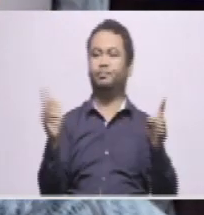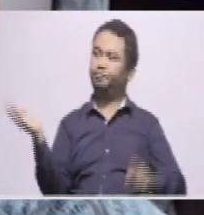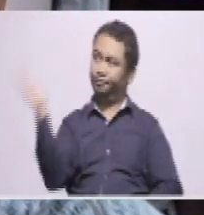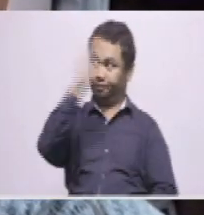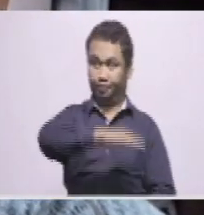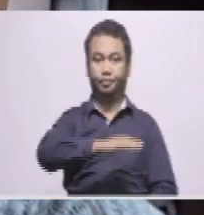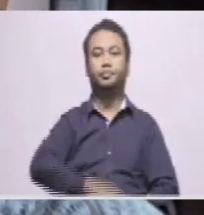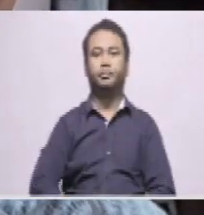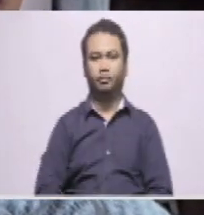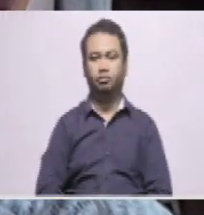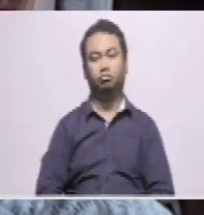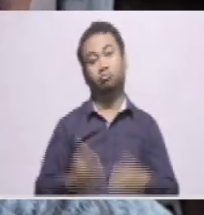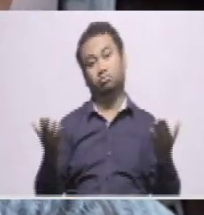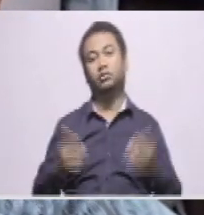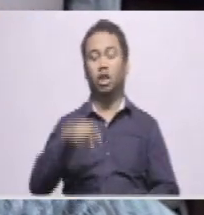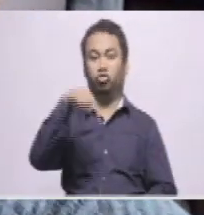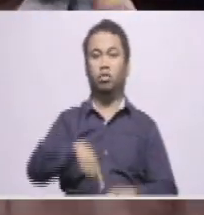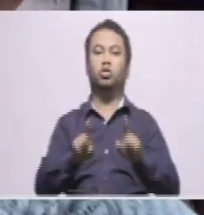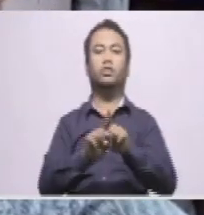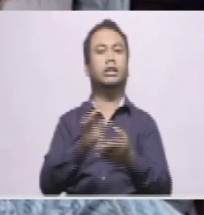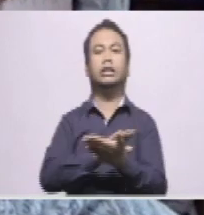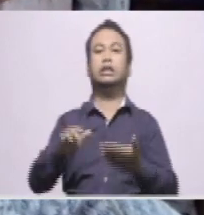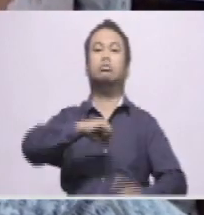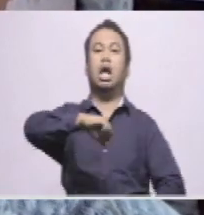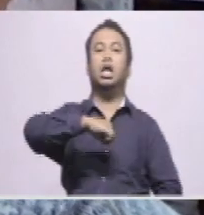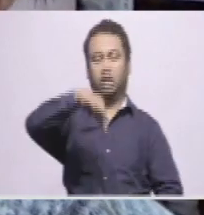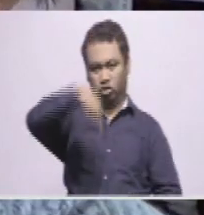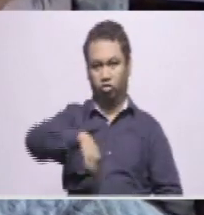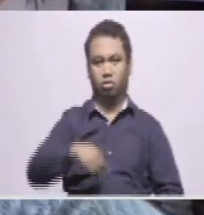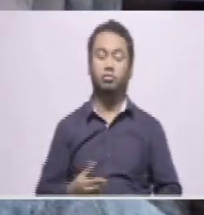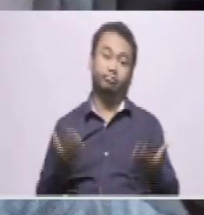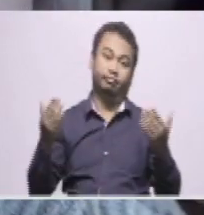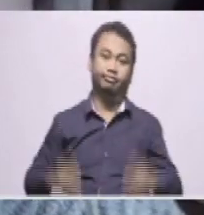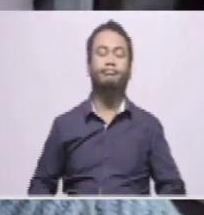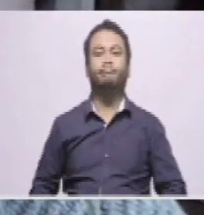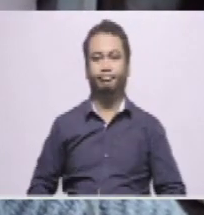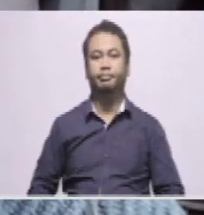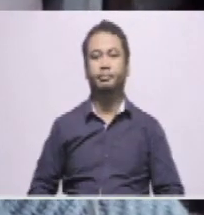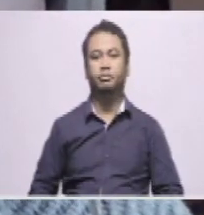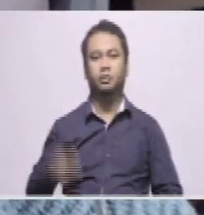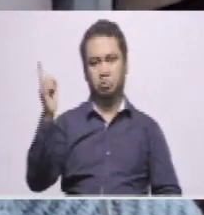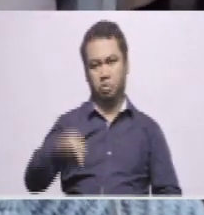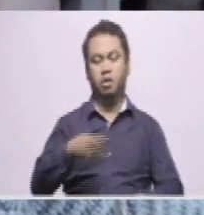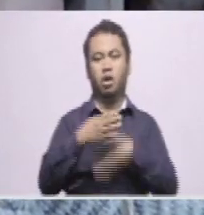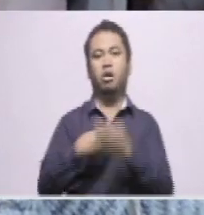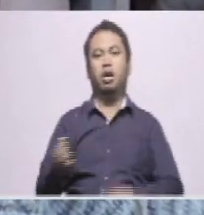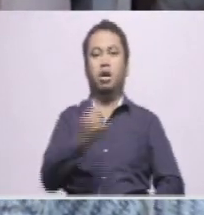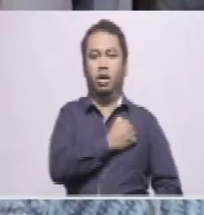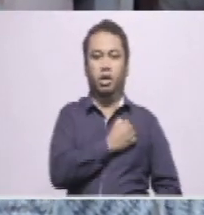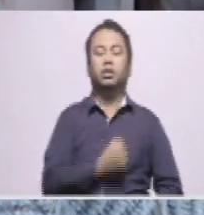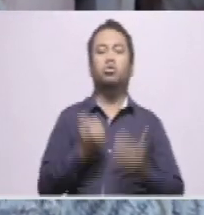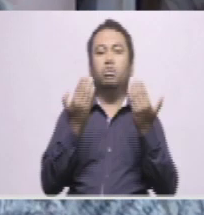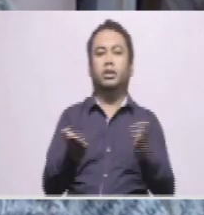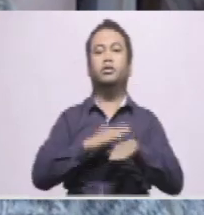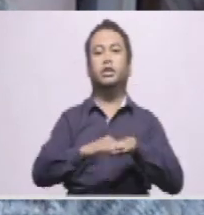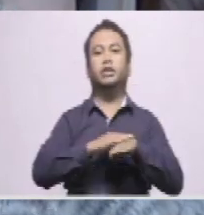ity izany tena adily hoe tsy esana androany iny dia ty aloha atao vandona raha adily atao firenena izany